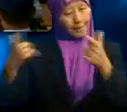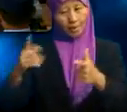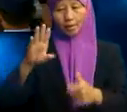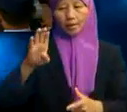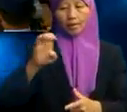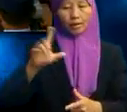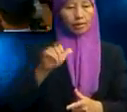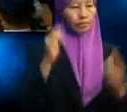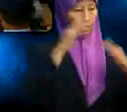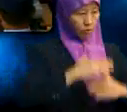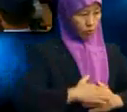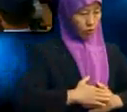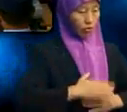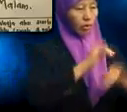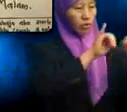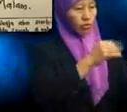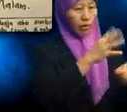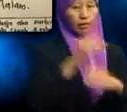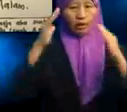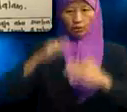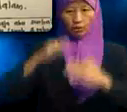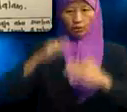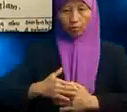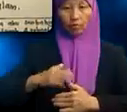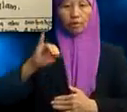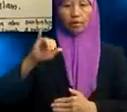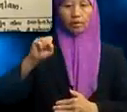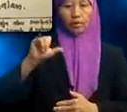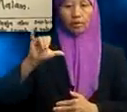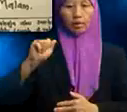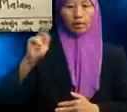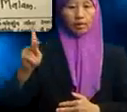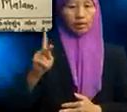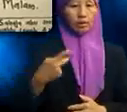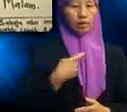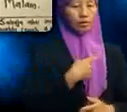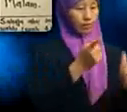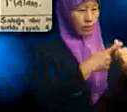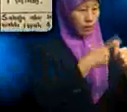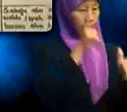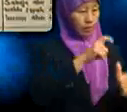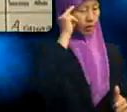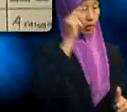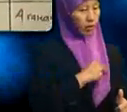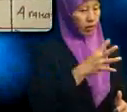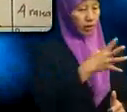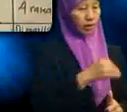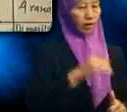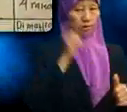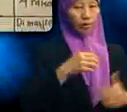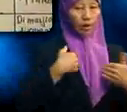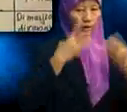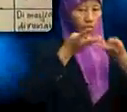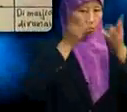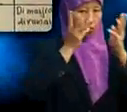Isyak. Persamaan yang pertama, kita mestilah berwuduk menghadap kiblat dan berniat. Perbezaan yang pertama dari